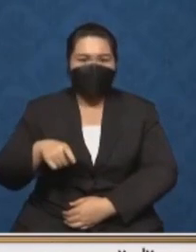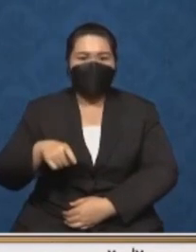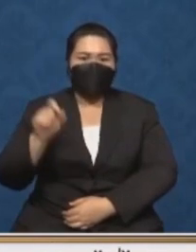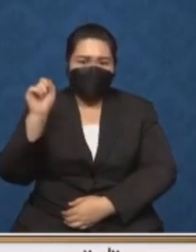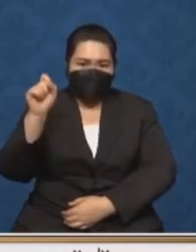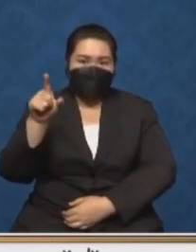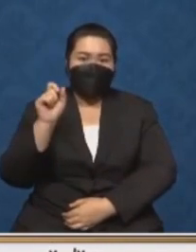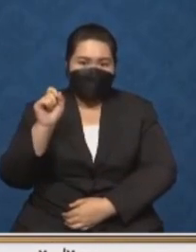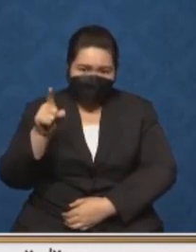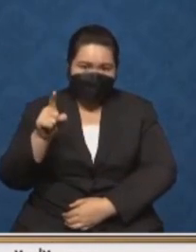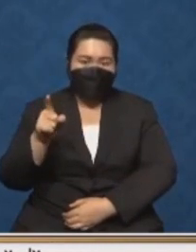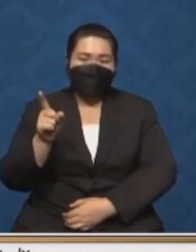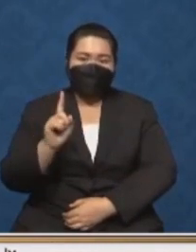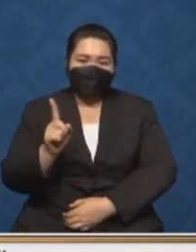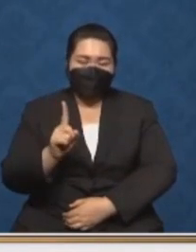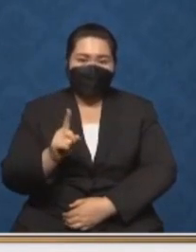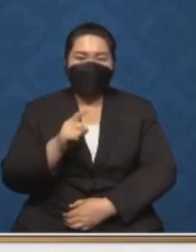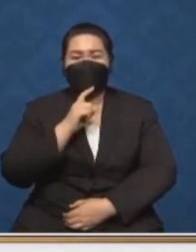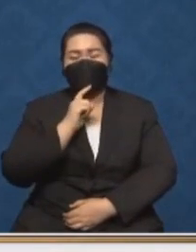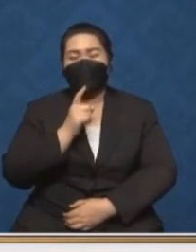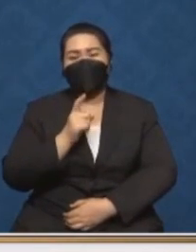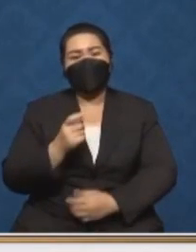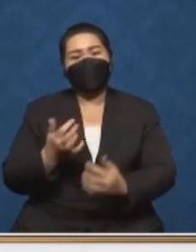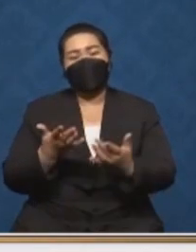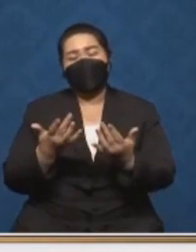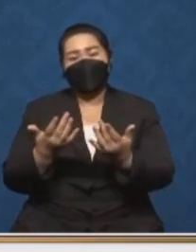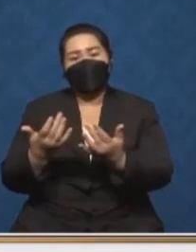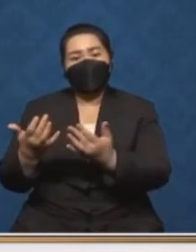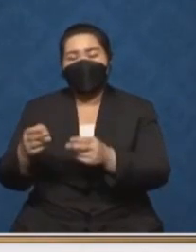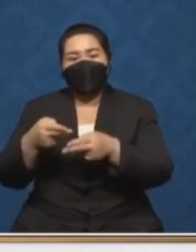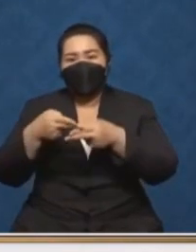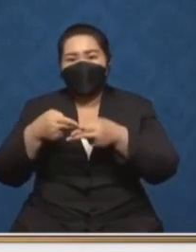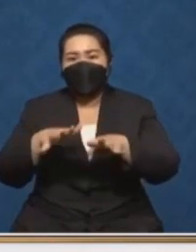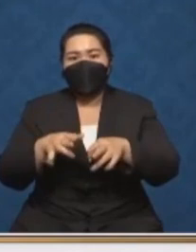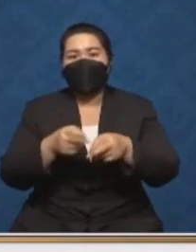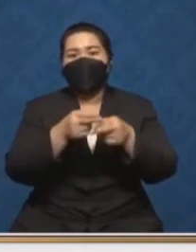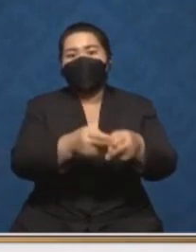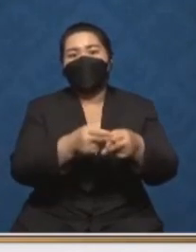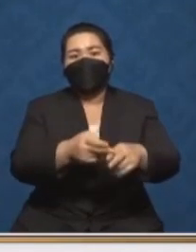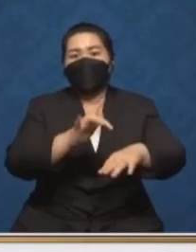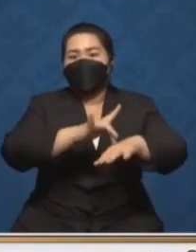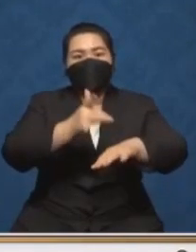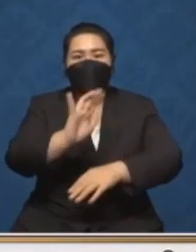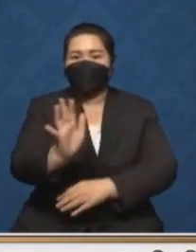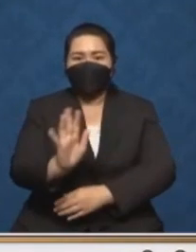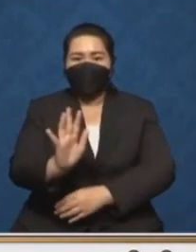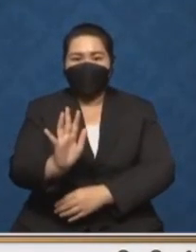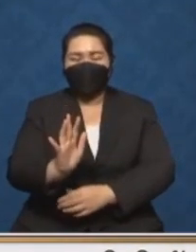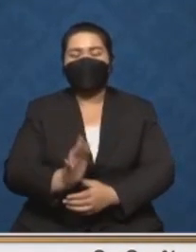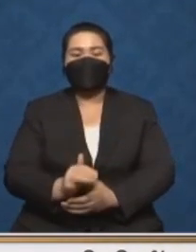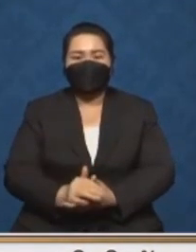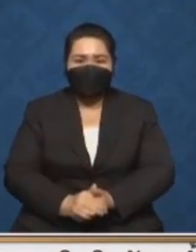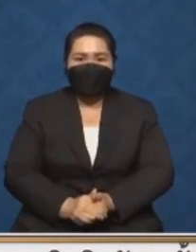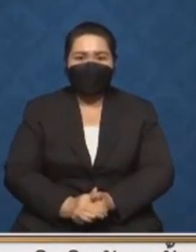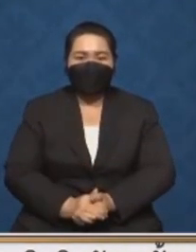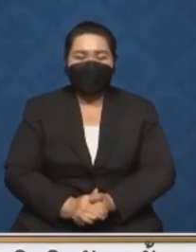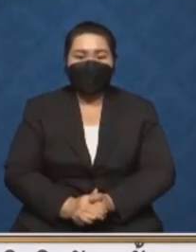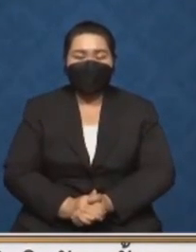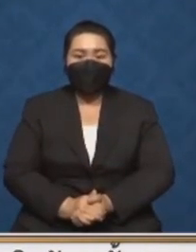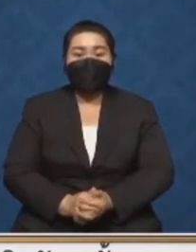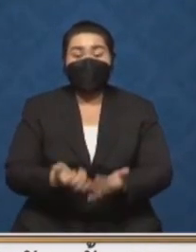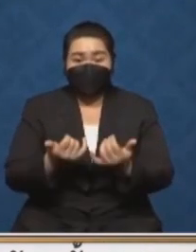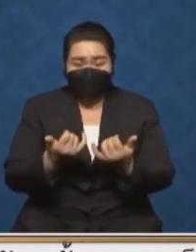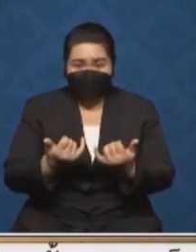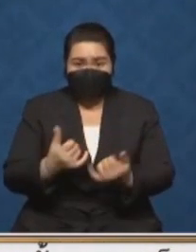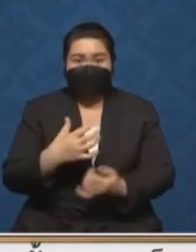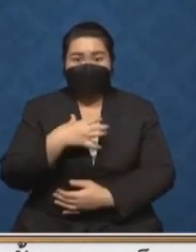่วน ไม่สามารถที่จะปล่อยให้ดำเนินการตามปกติได้เพื่อให้